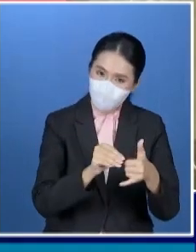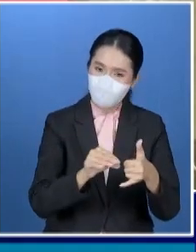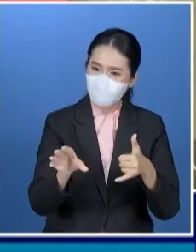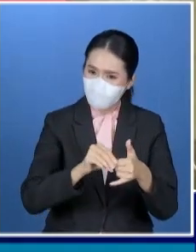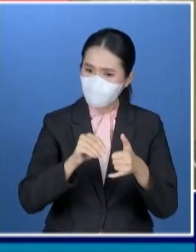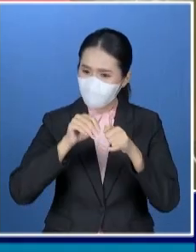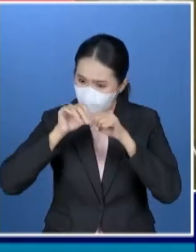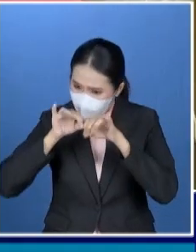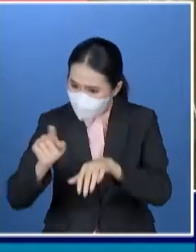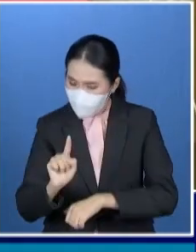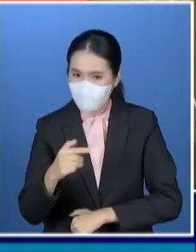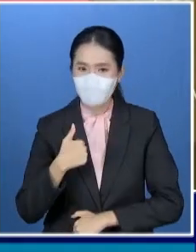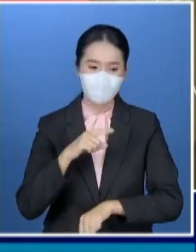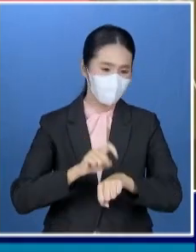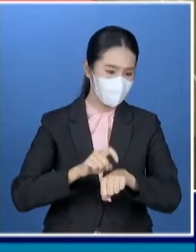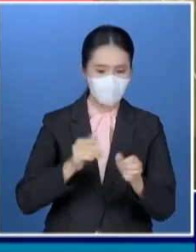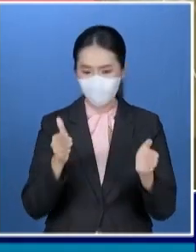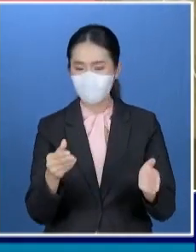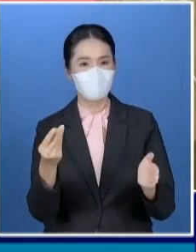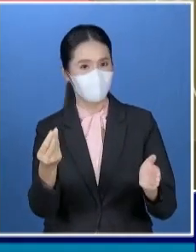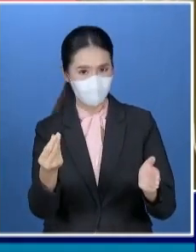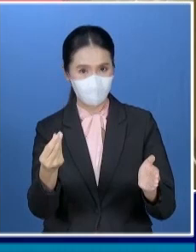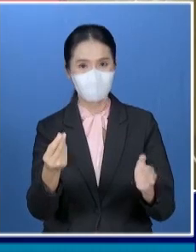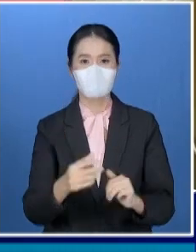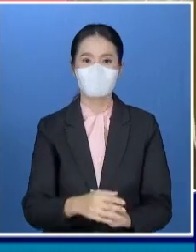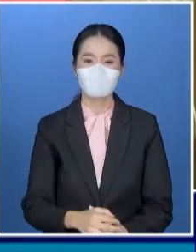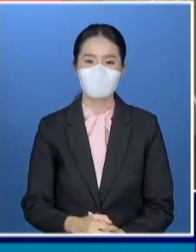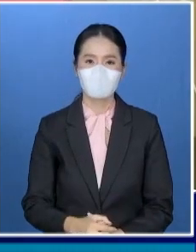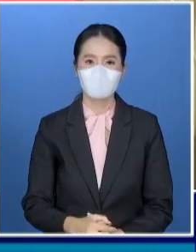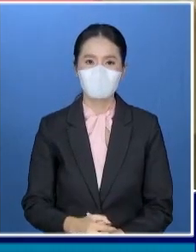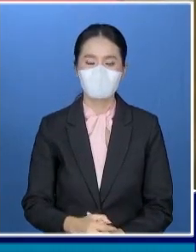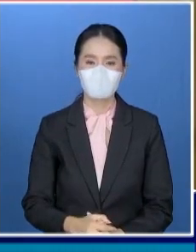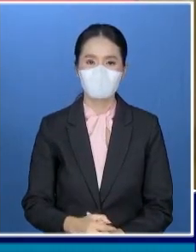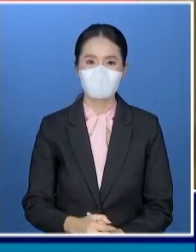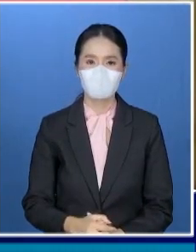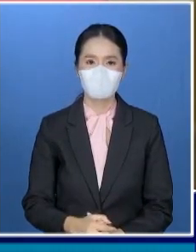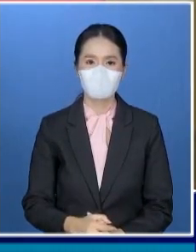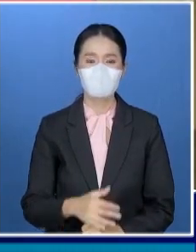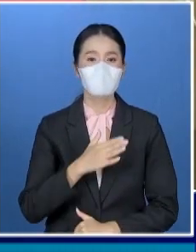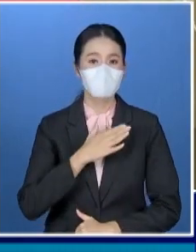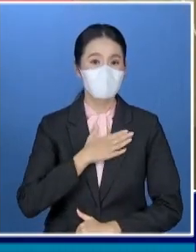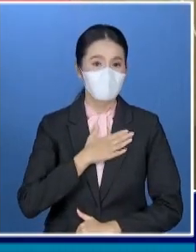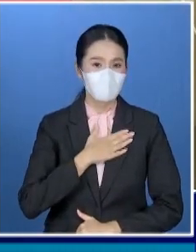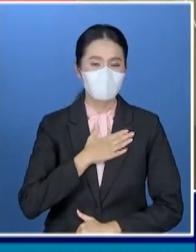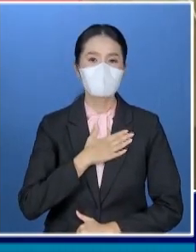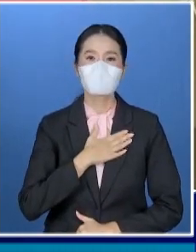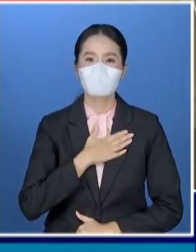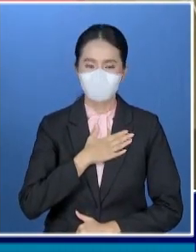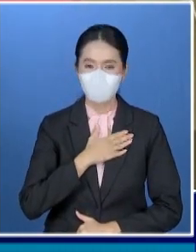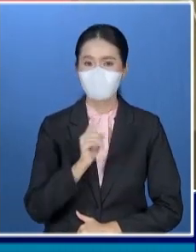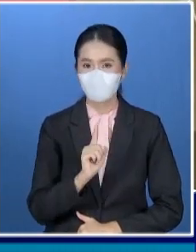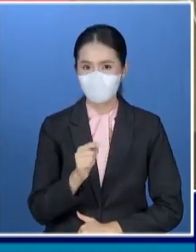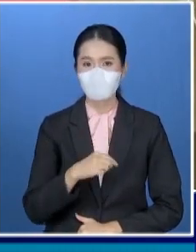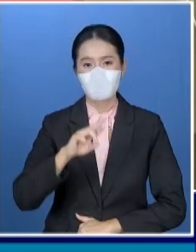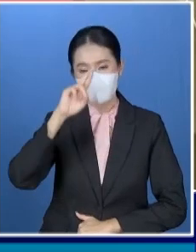ไงมันแพร่เชื้อยังไงในกรอบระยะเวลาเท่าไหร่ใช่ไหมแล้วก็เราก็ให้ประโยคว่าอโ